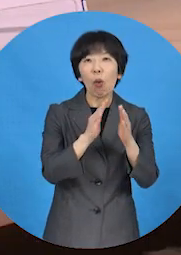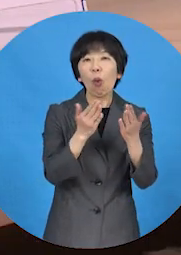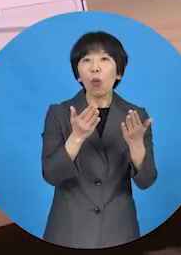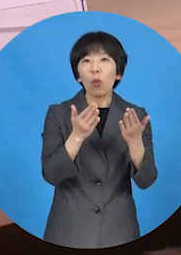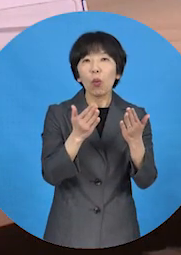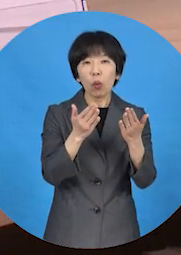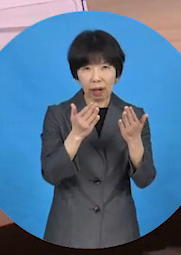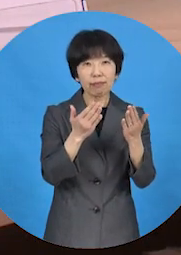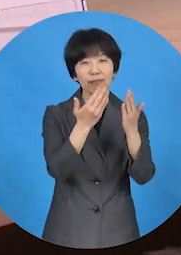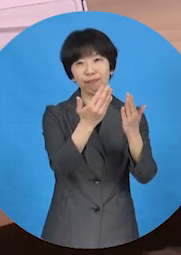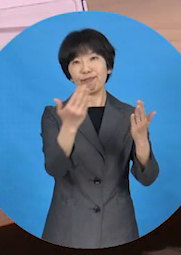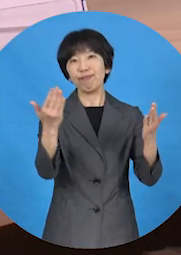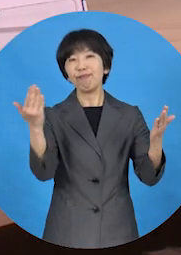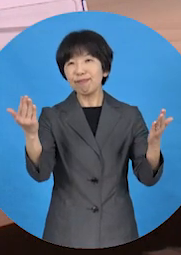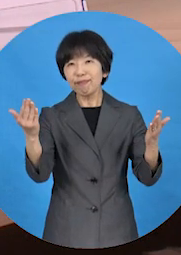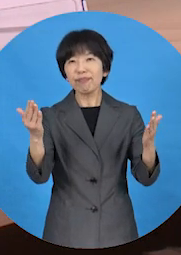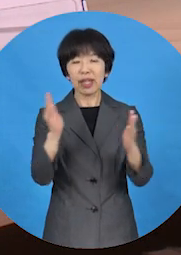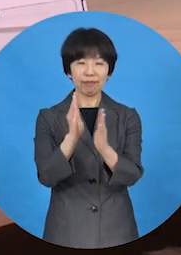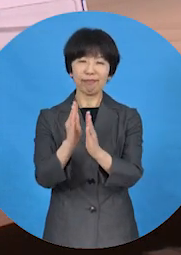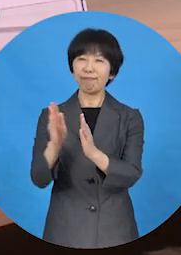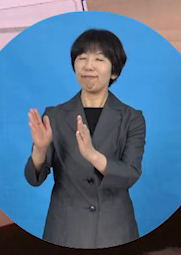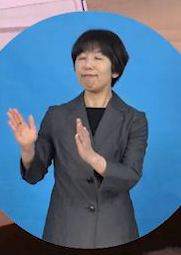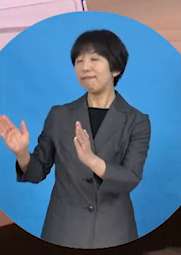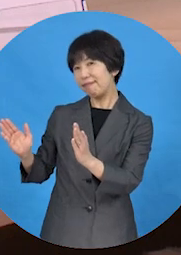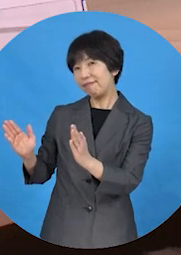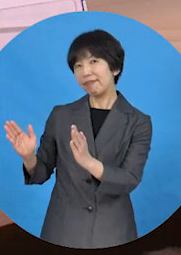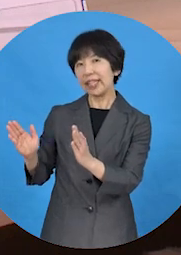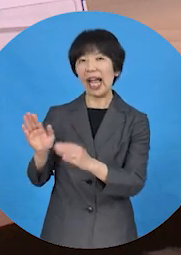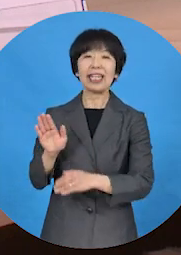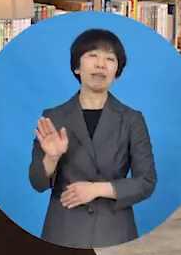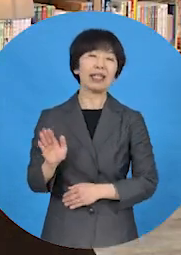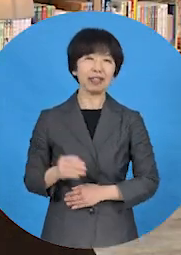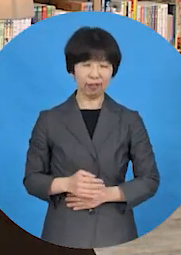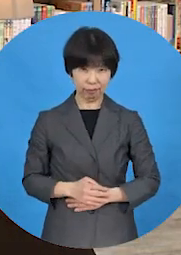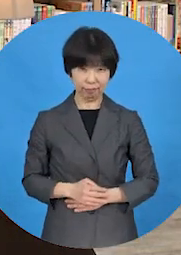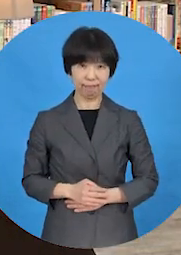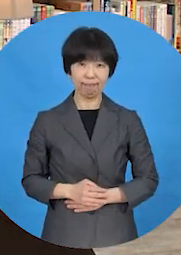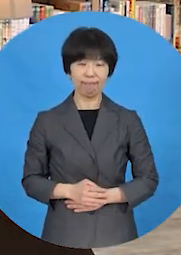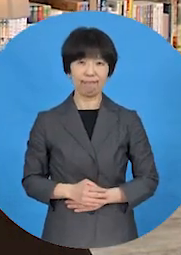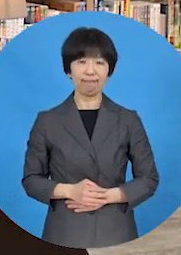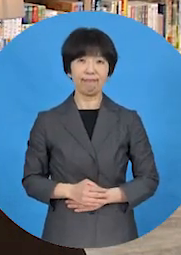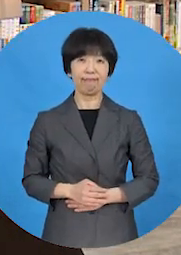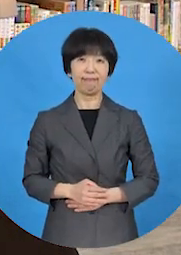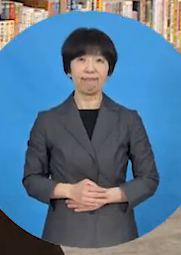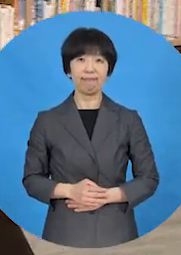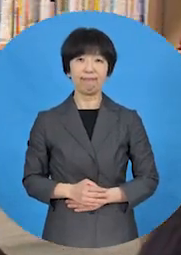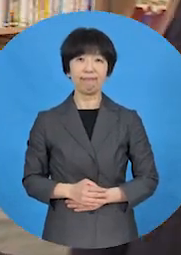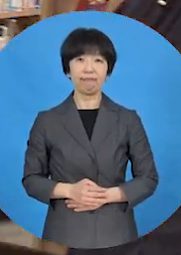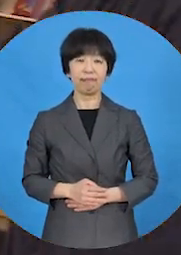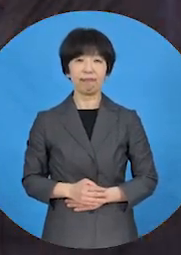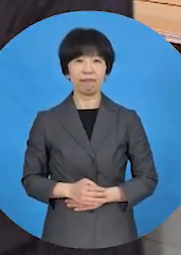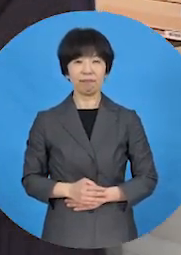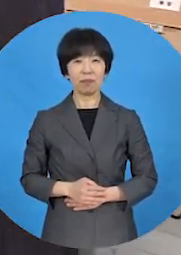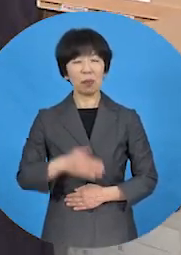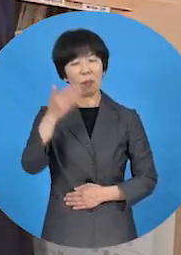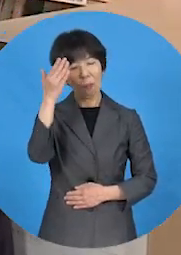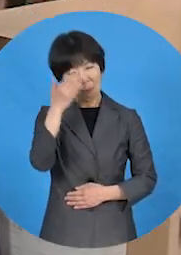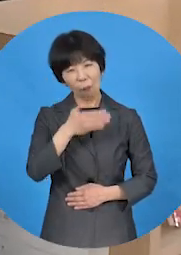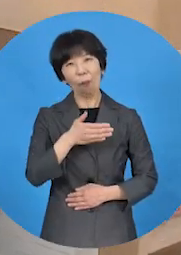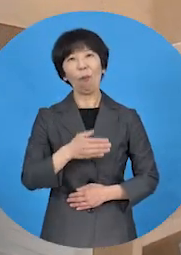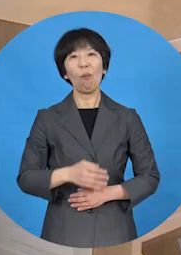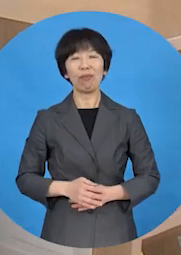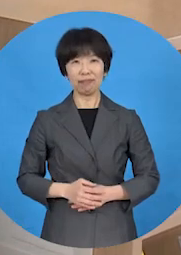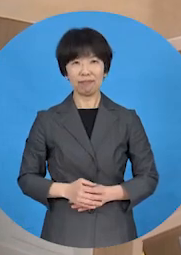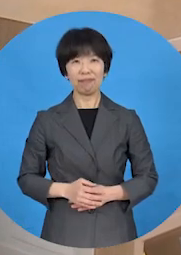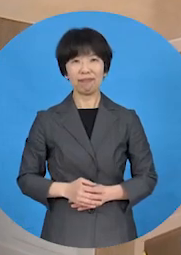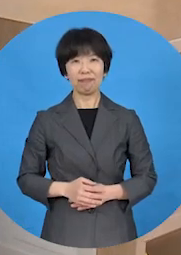味をそそるようなですね、本を、また雑誌なども揃えております。 すごいゆったりできそうですね。